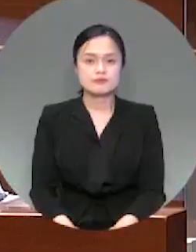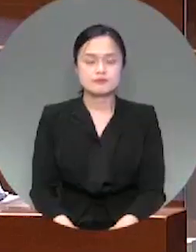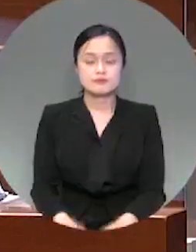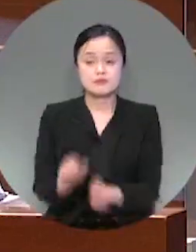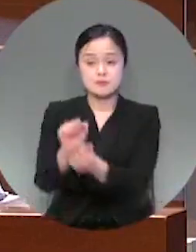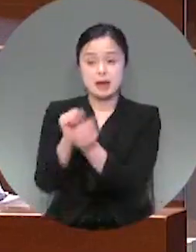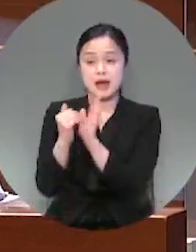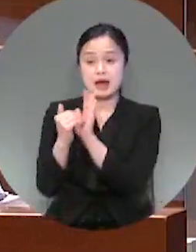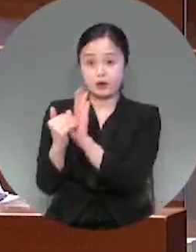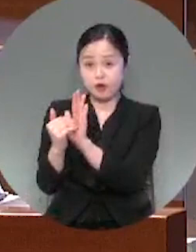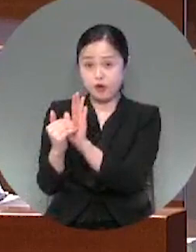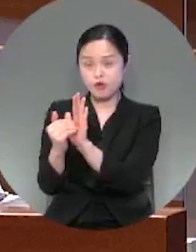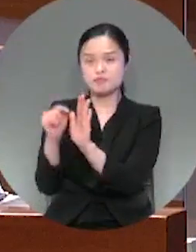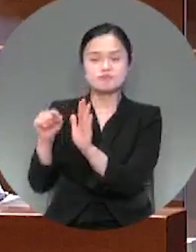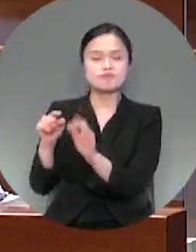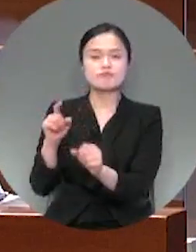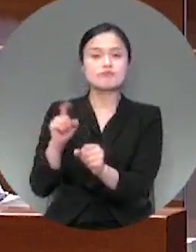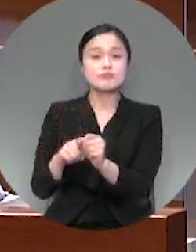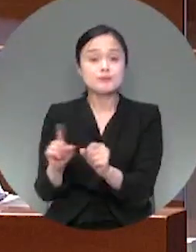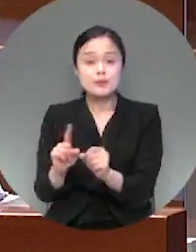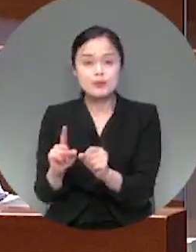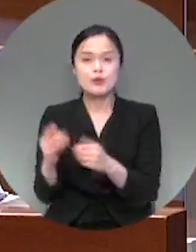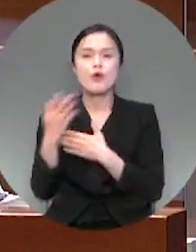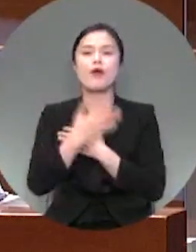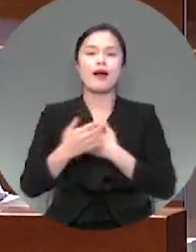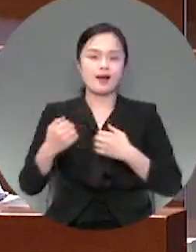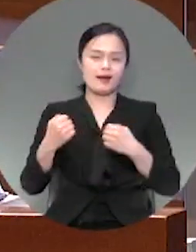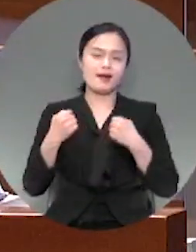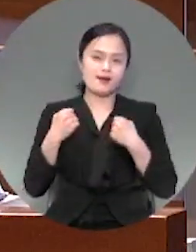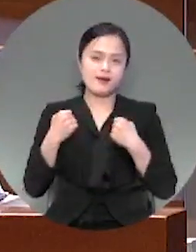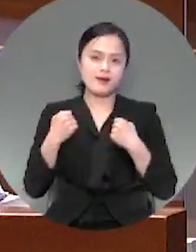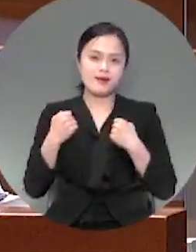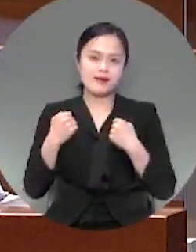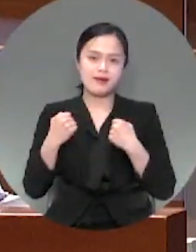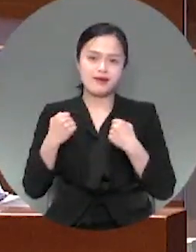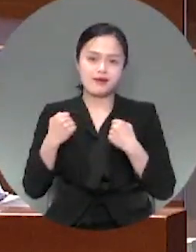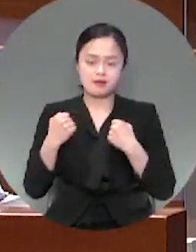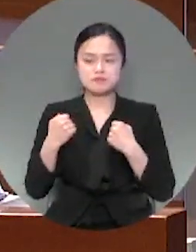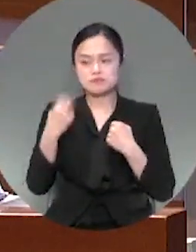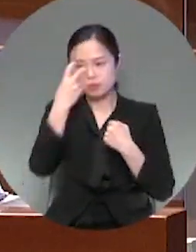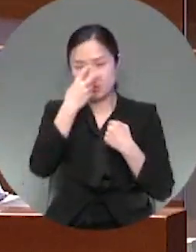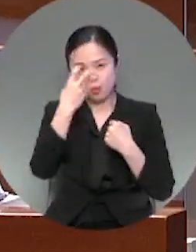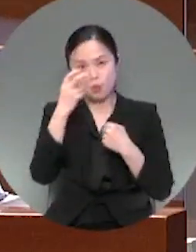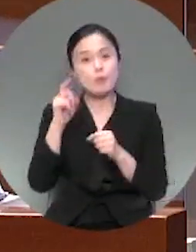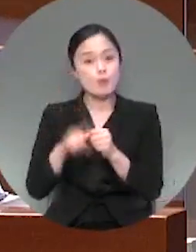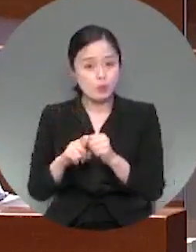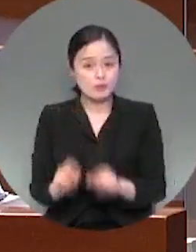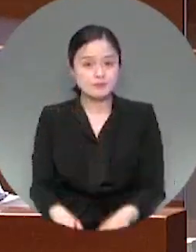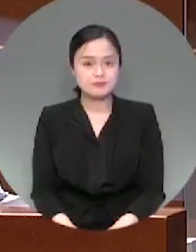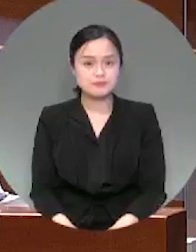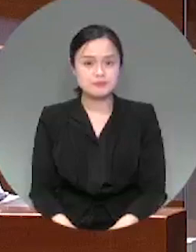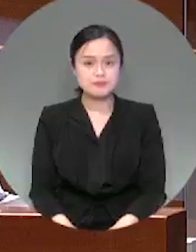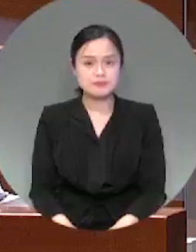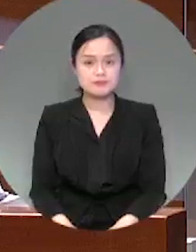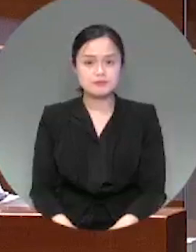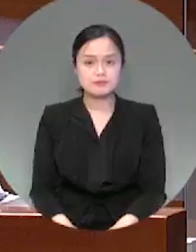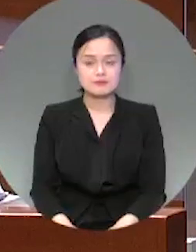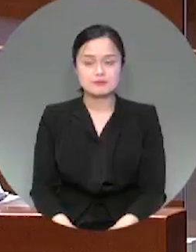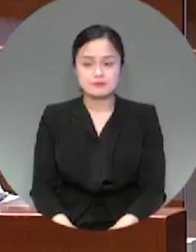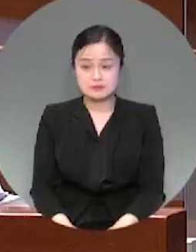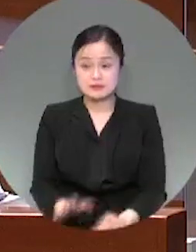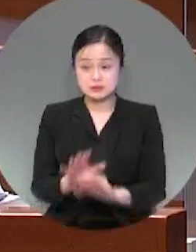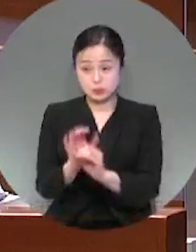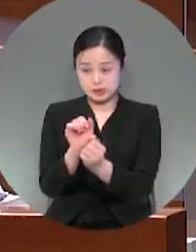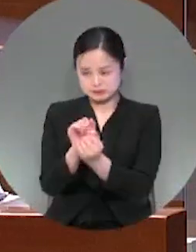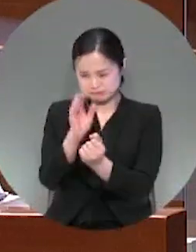하는 목적 하나가 이제 건강 피해인데요. 의료 역량도 지금 확충을 해와서 어느 정도 중환자 역량이 있기 때문에 조금